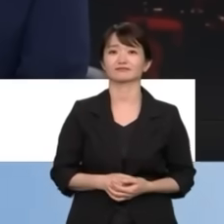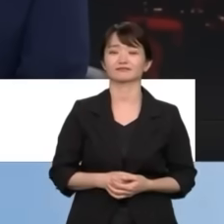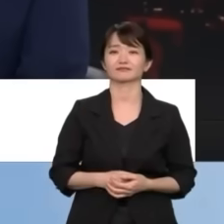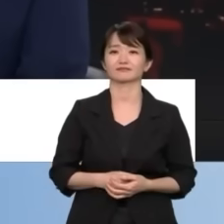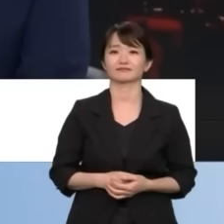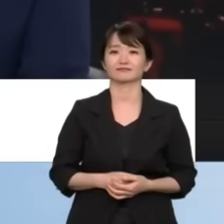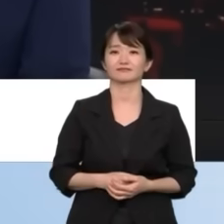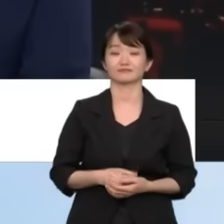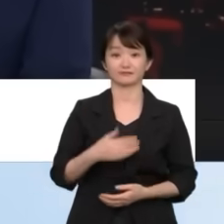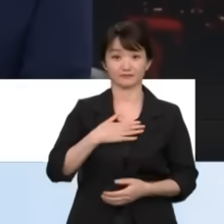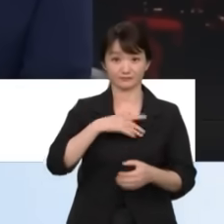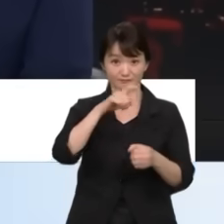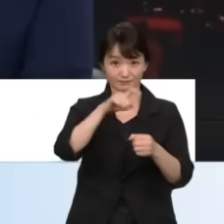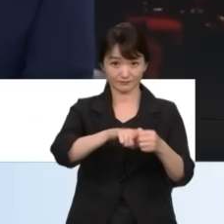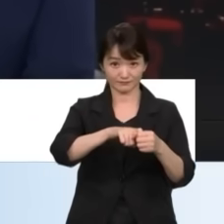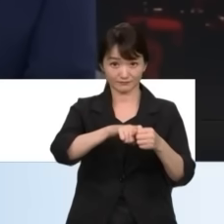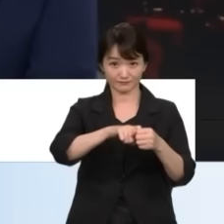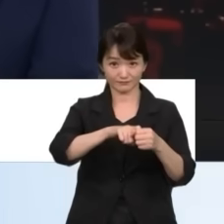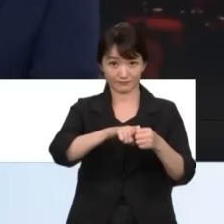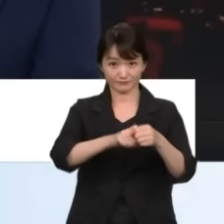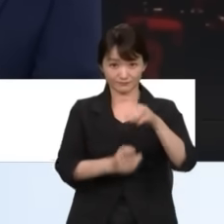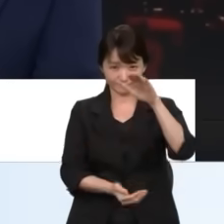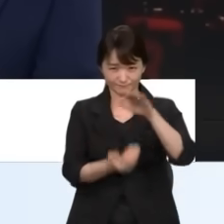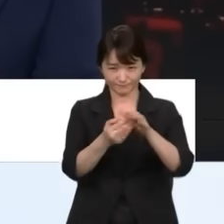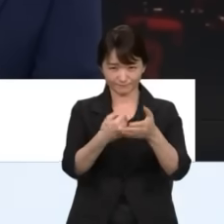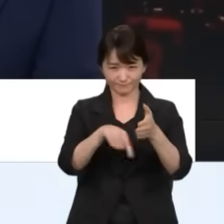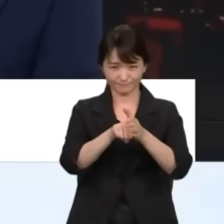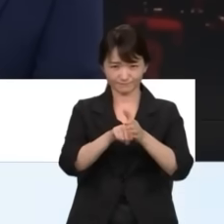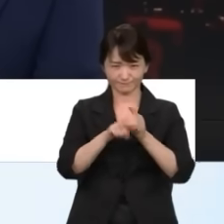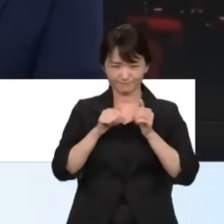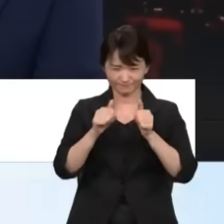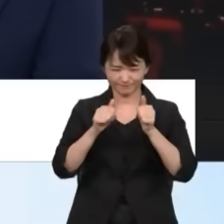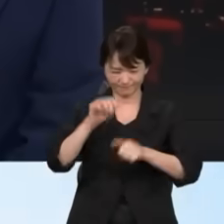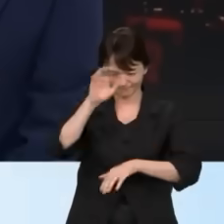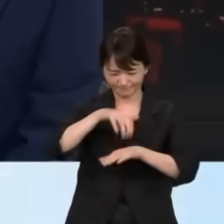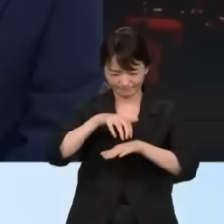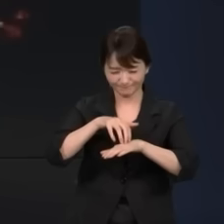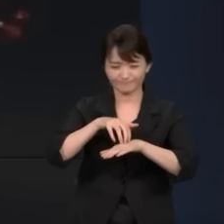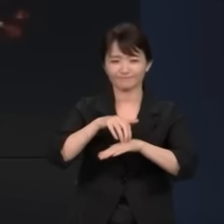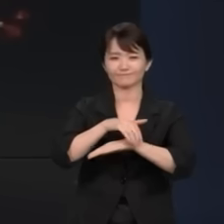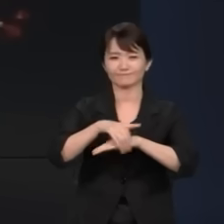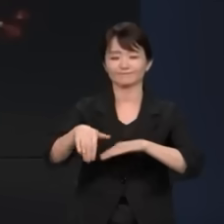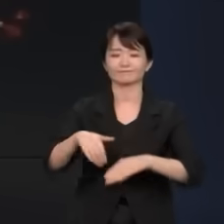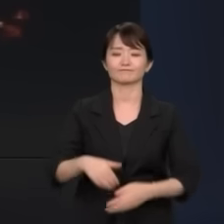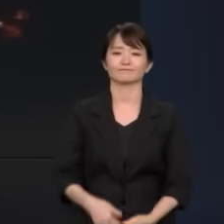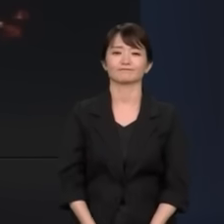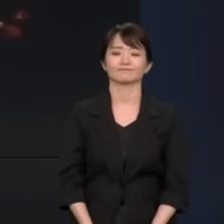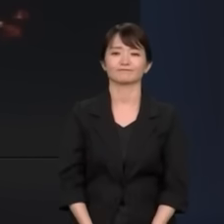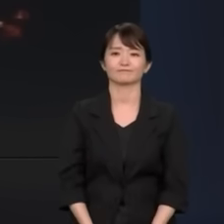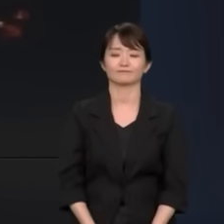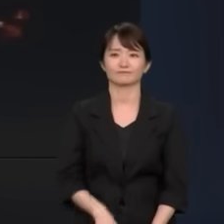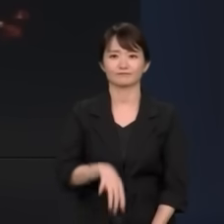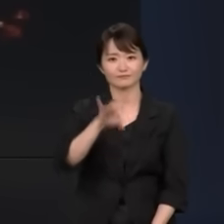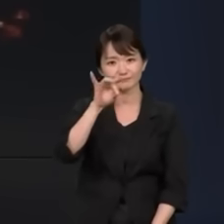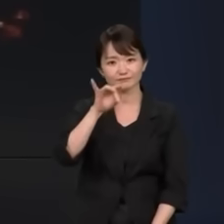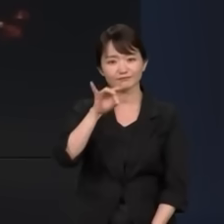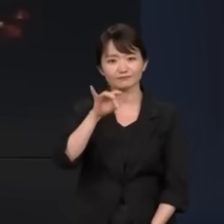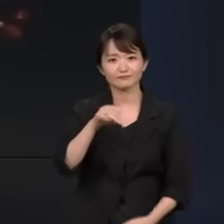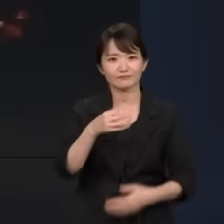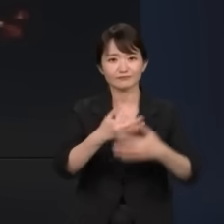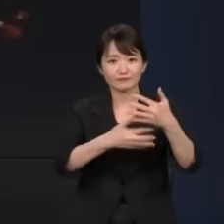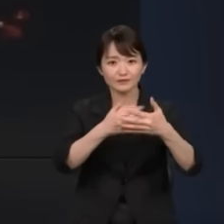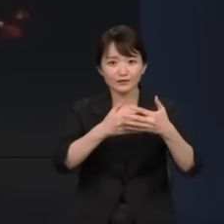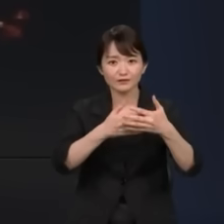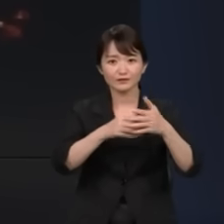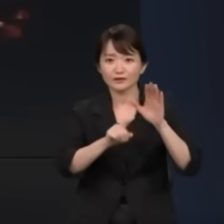올림픽에서는 제 목표를 이루기 위해 더 열심히 할 생각입니다음네 사실 처음에는 영화 같은 것 뭐 광고라